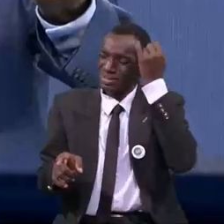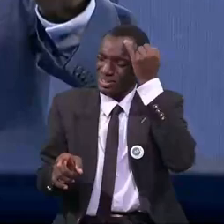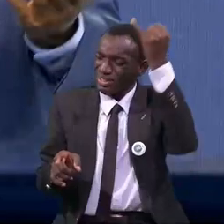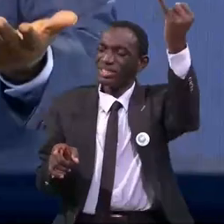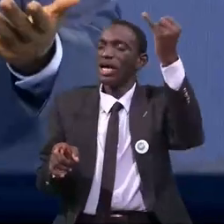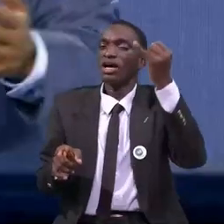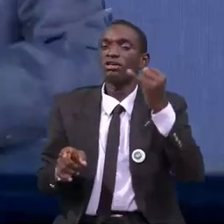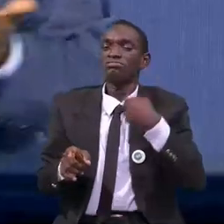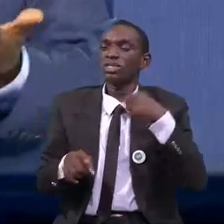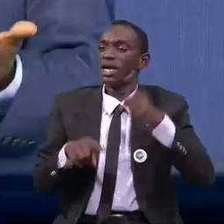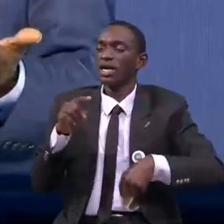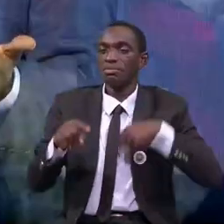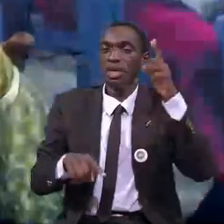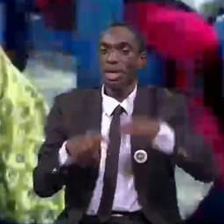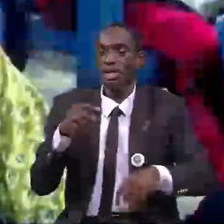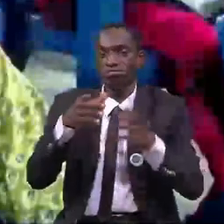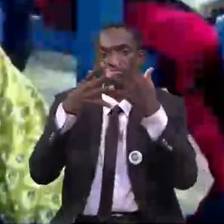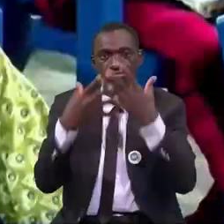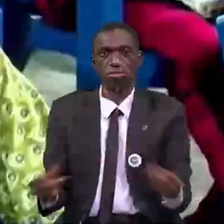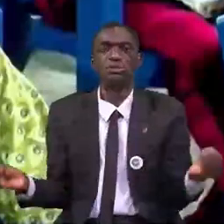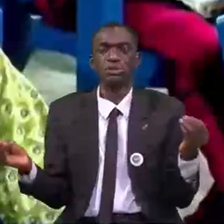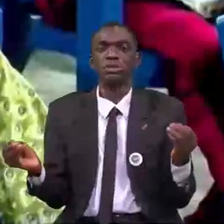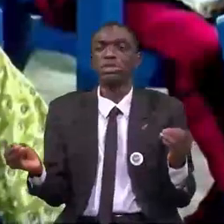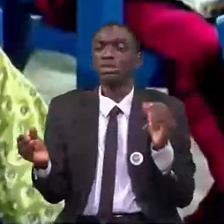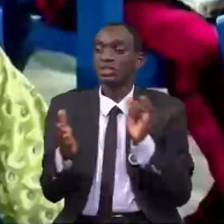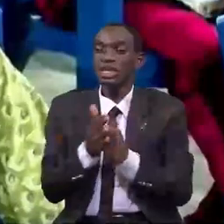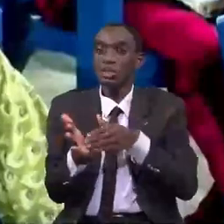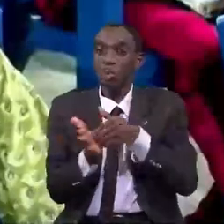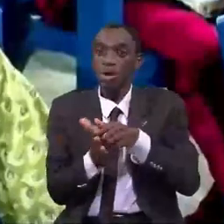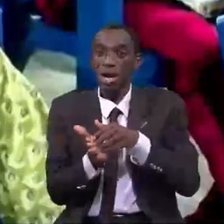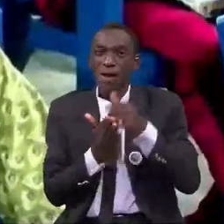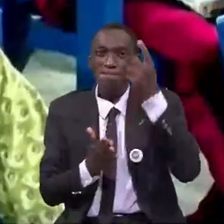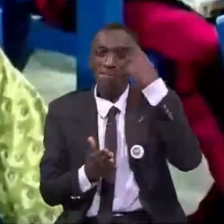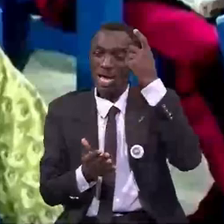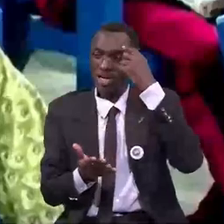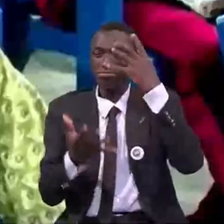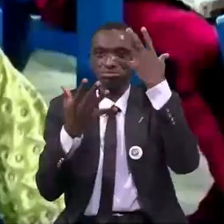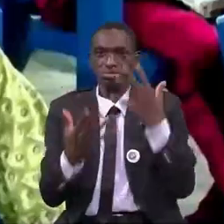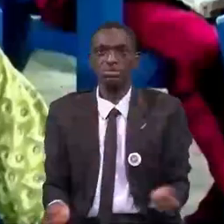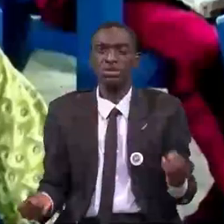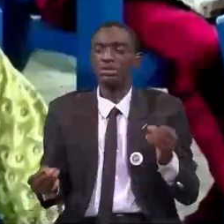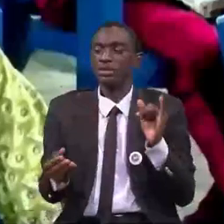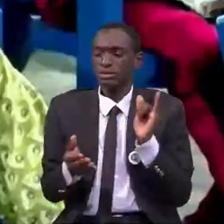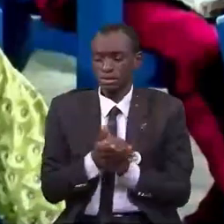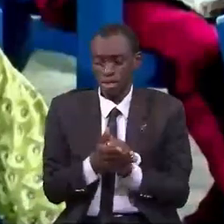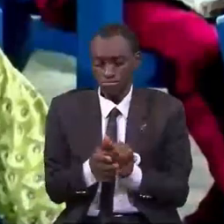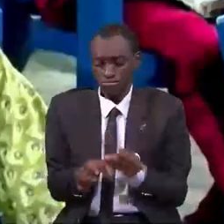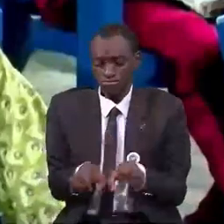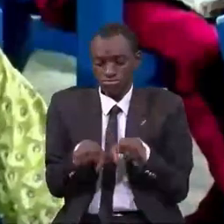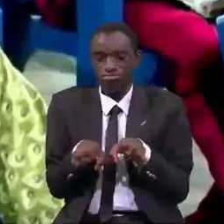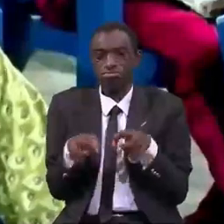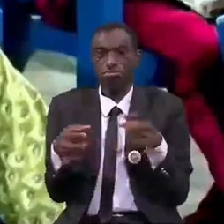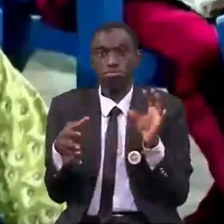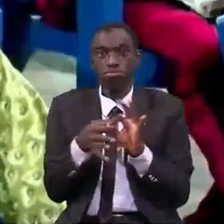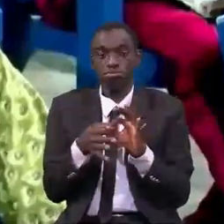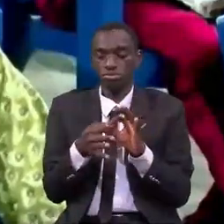a disparu cette faiblesse d'esprit a disparu cette rur au